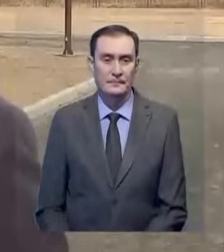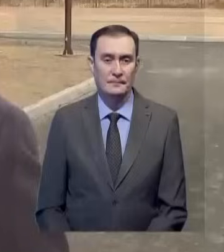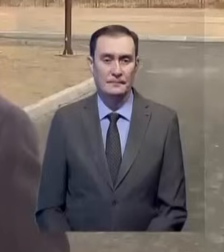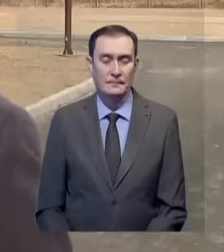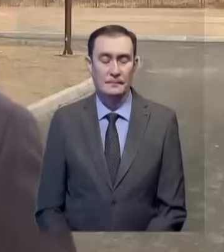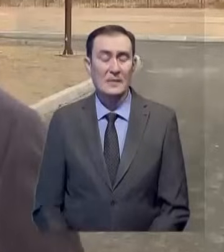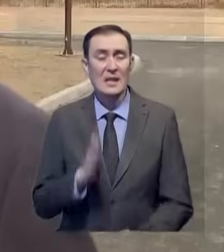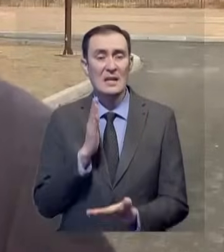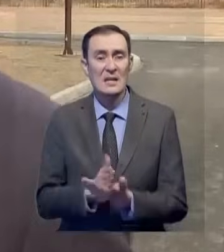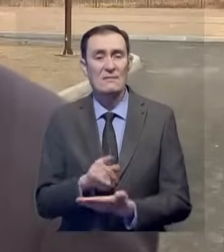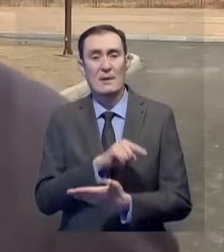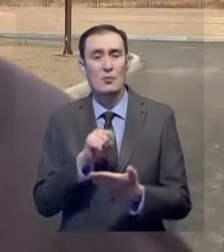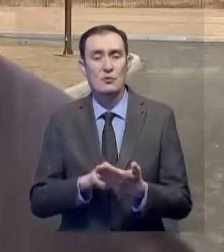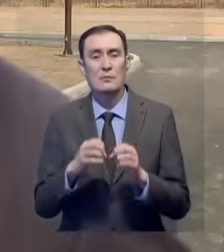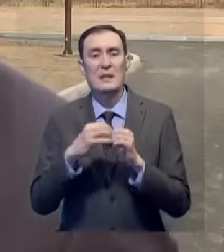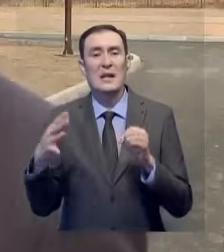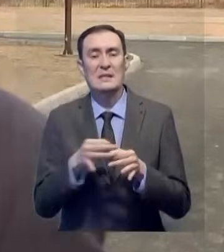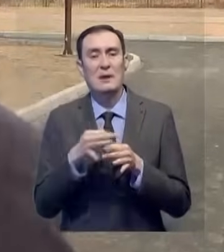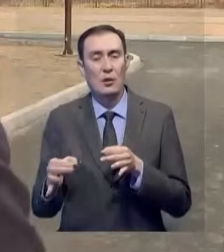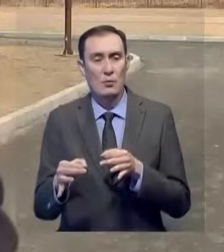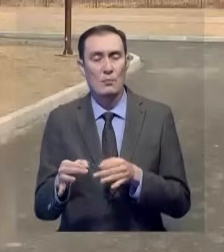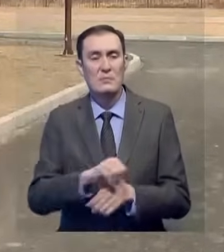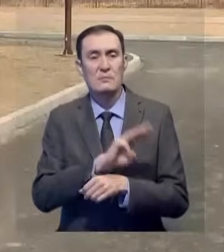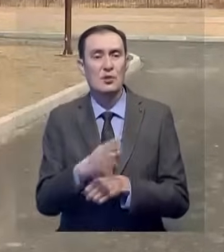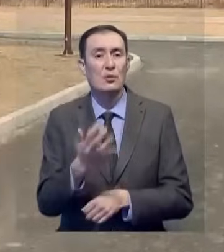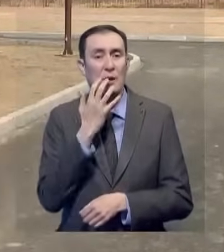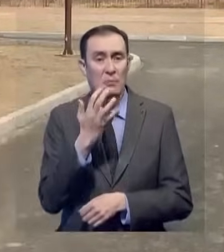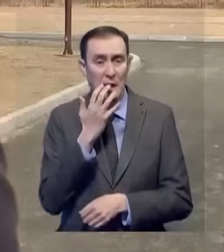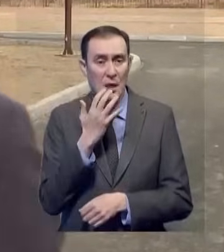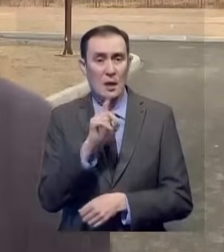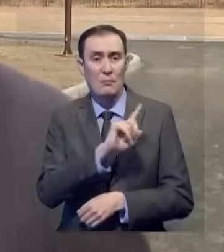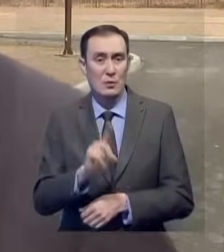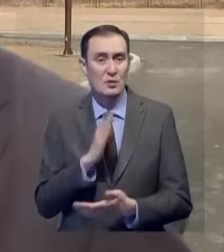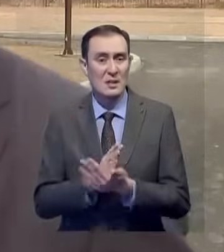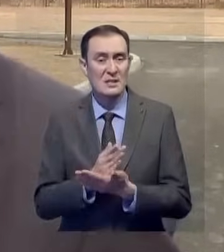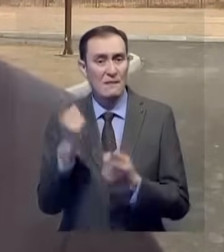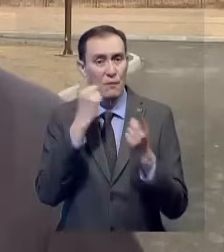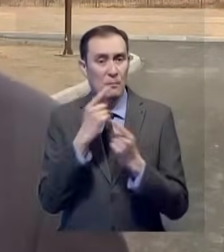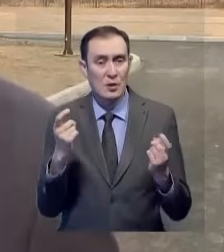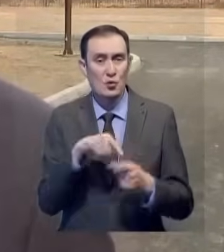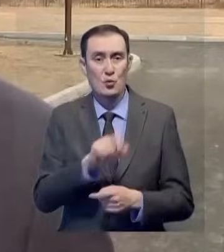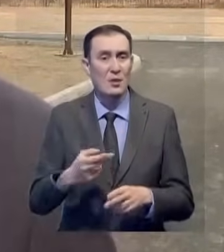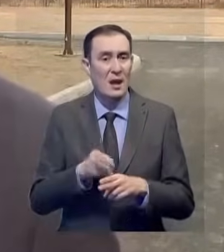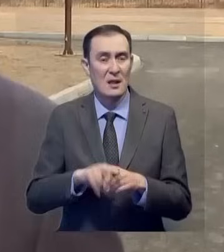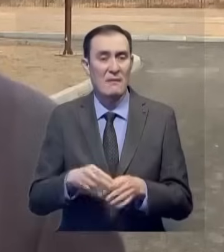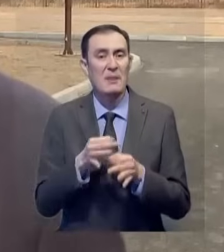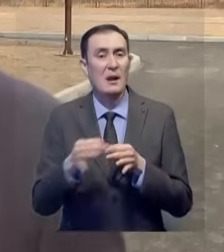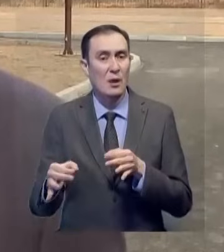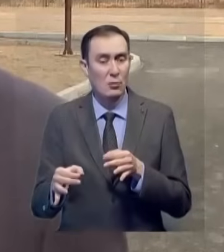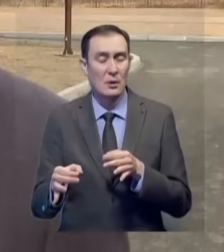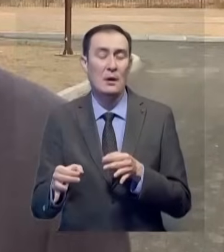Есть вопросы по 15-му микрорайону по обеспечению теплом, потому что у нас имеется информация, что жители данного